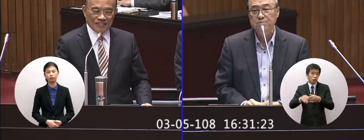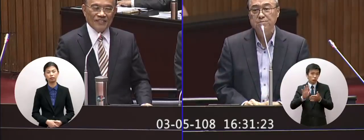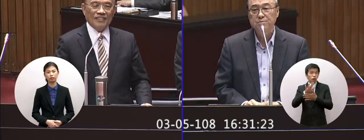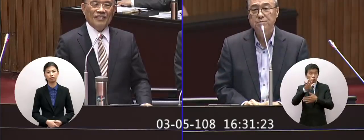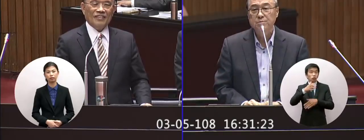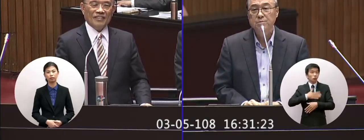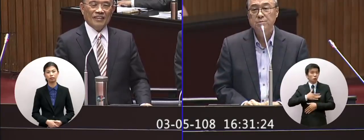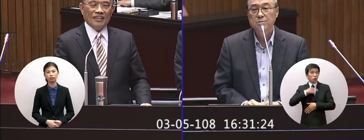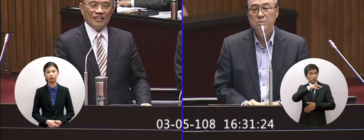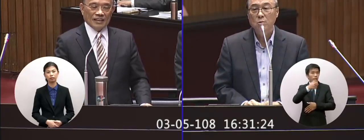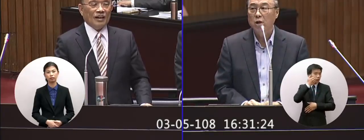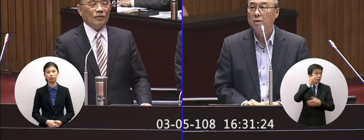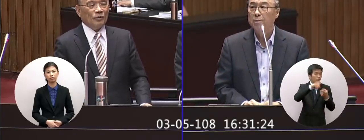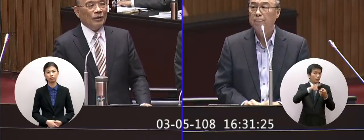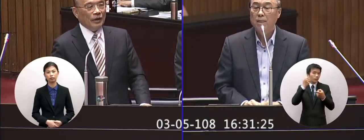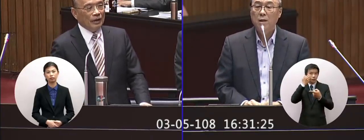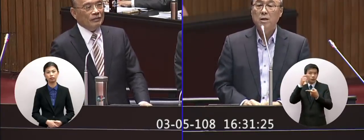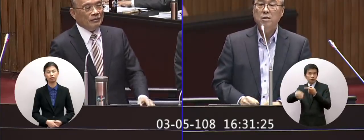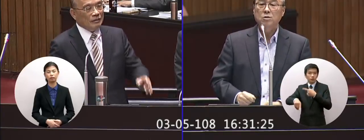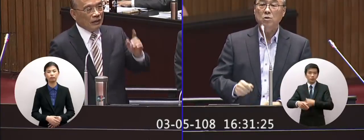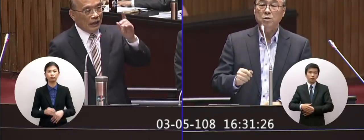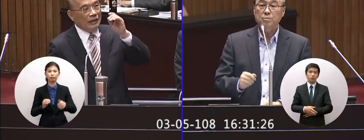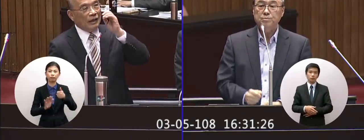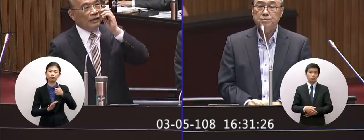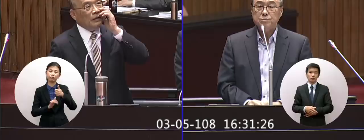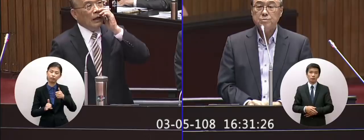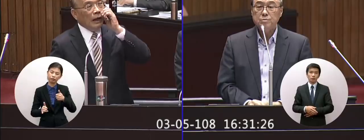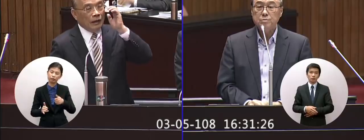嘛？ 这个委员